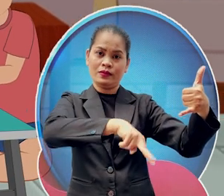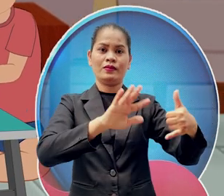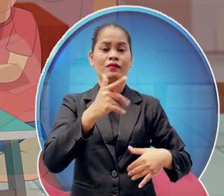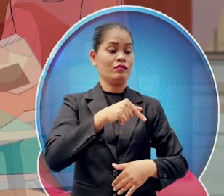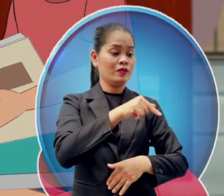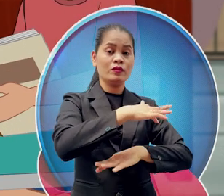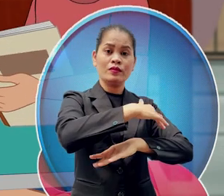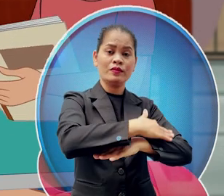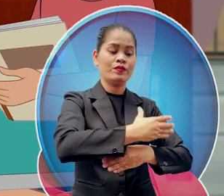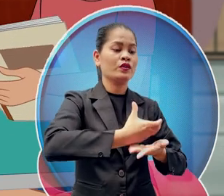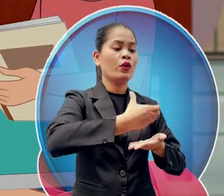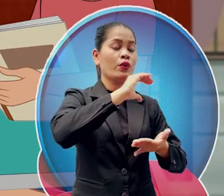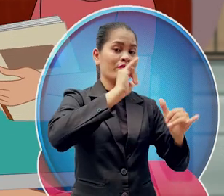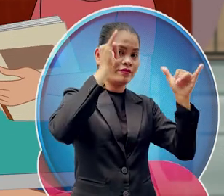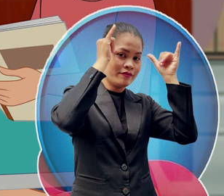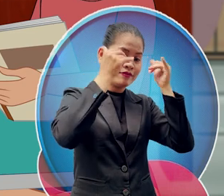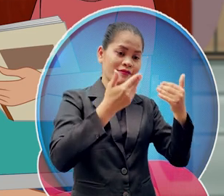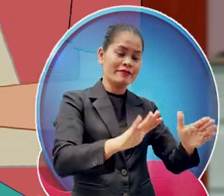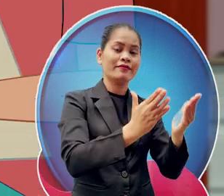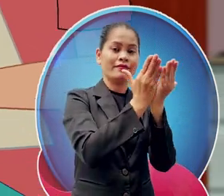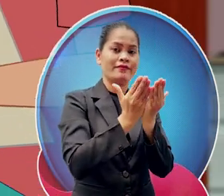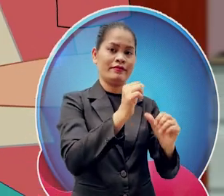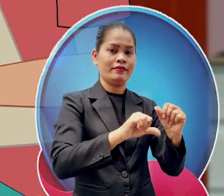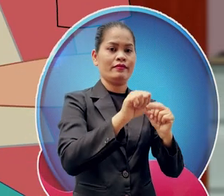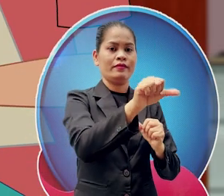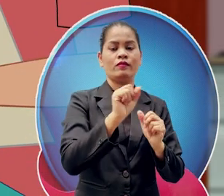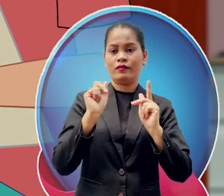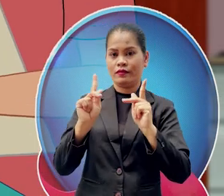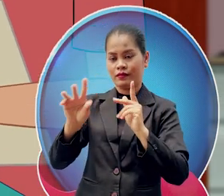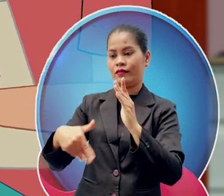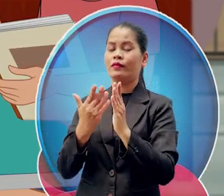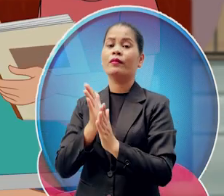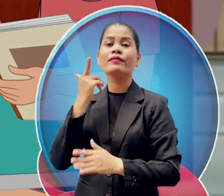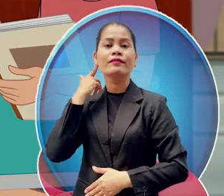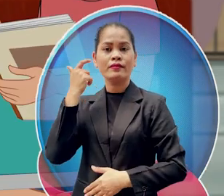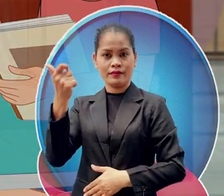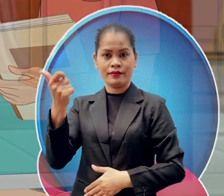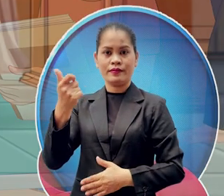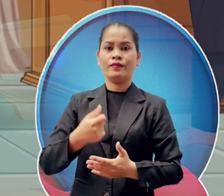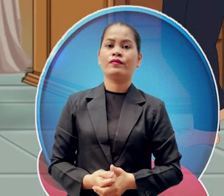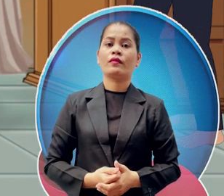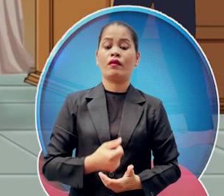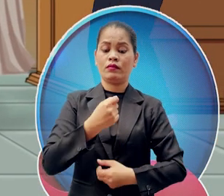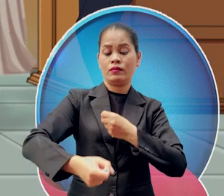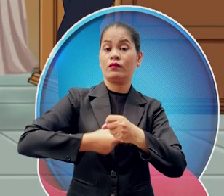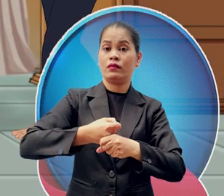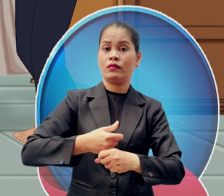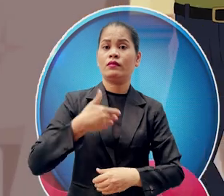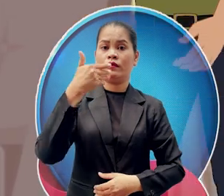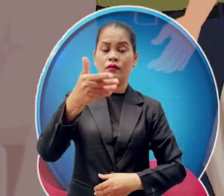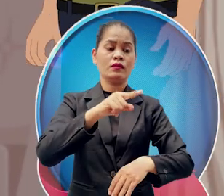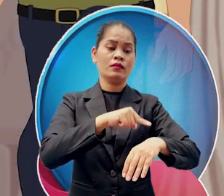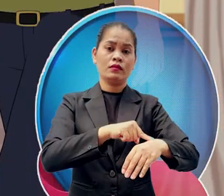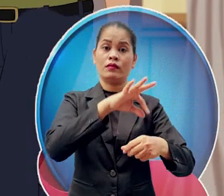ឡើយ សម្រាប់ផឹកទឹកដោះគោមួយកែវសិនតើកូនហើយចាំអានទៀត បាទអរគុណម៉ាក ់និយាយអញ្ចឹង